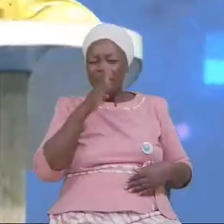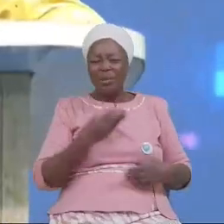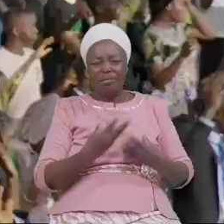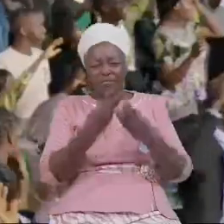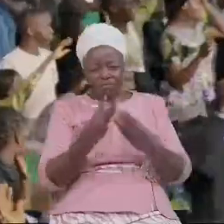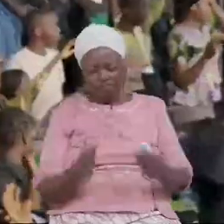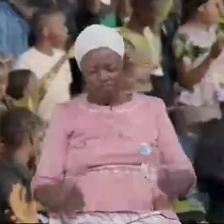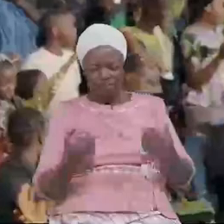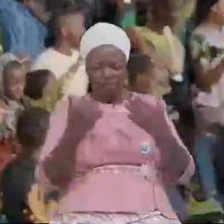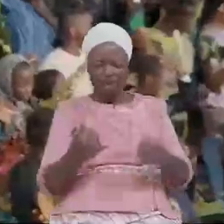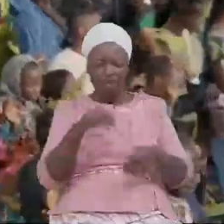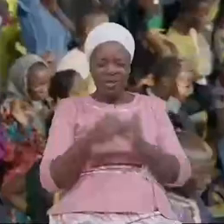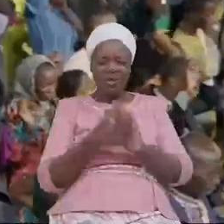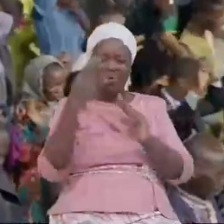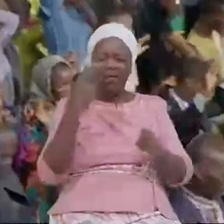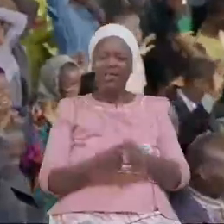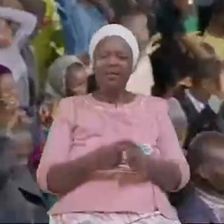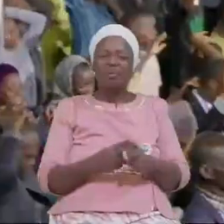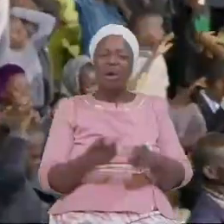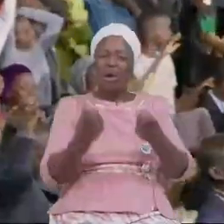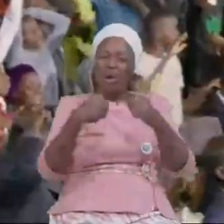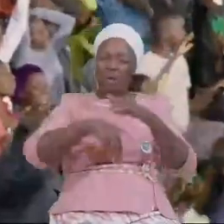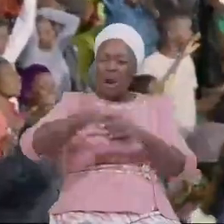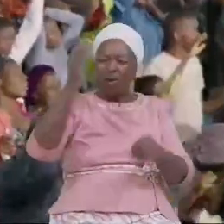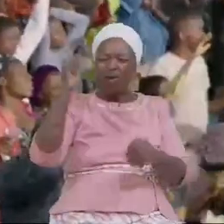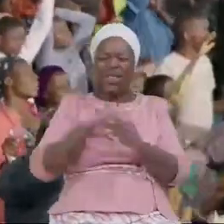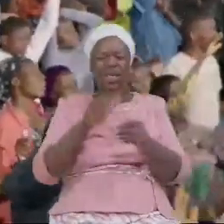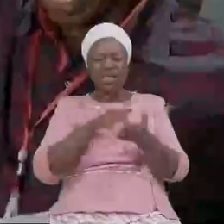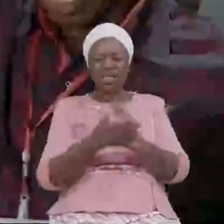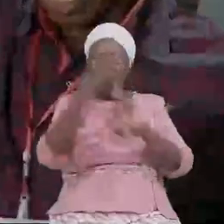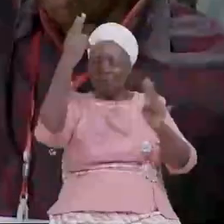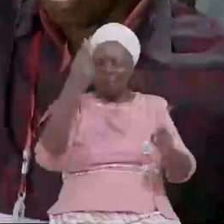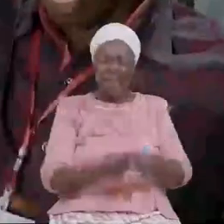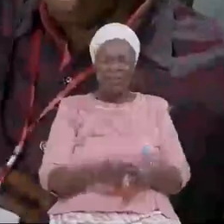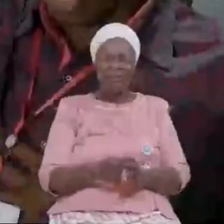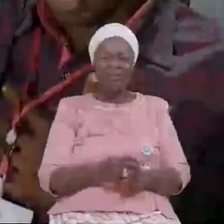dégonfle-toi au nom de Jésus. Sors de là au nom de Jésus-Christ.